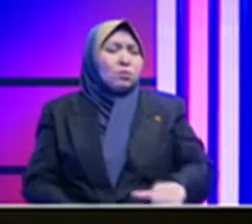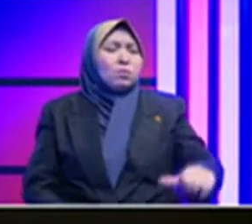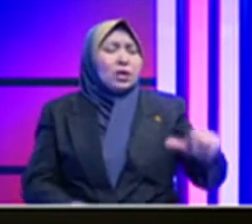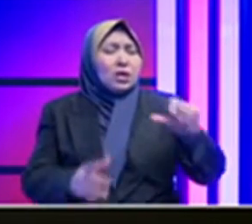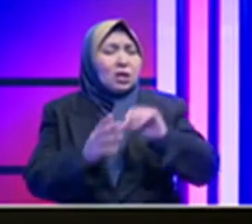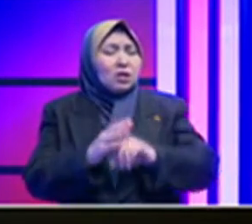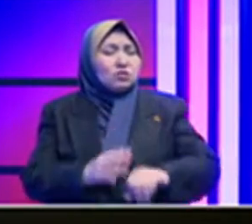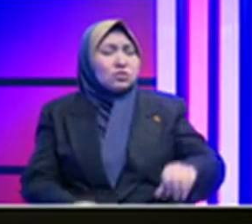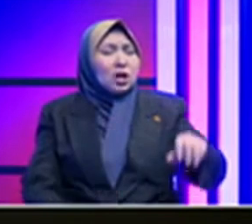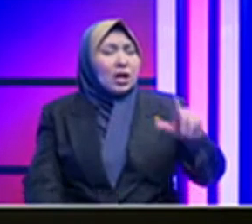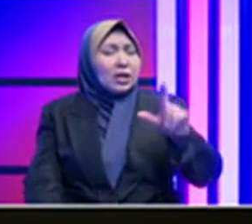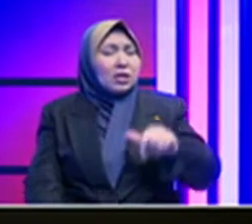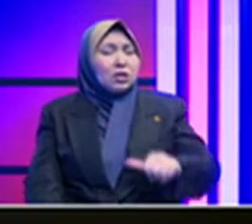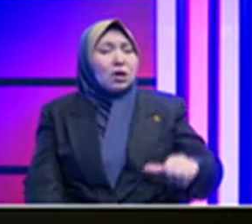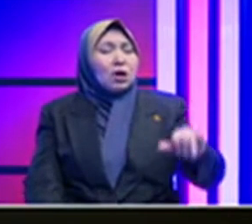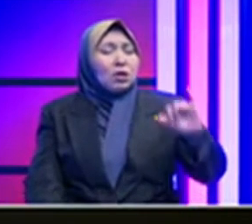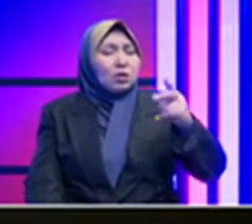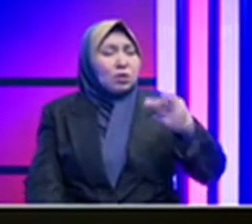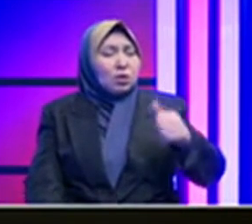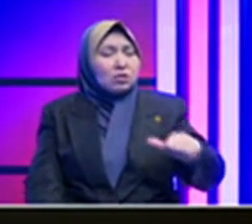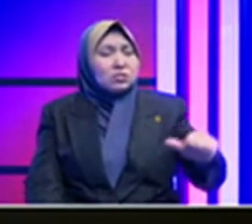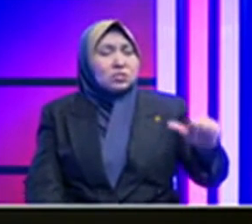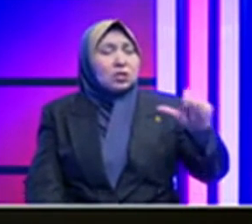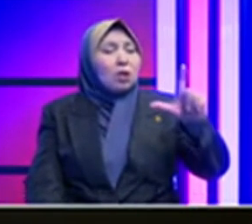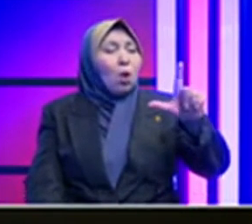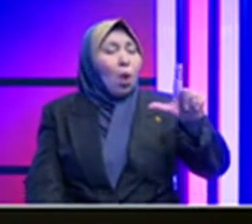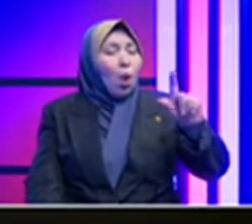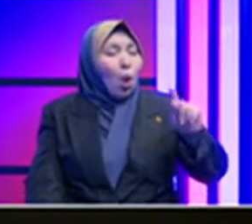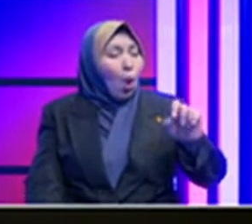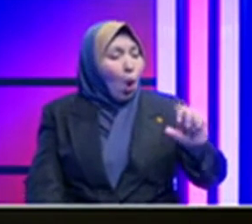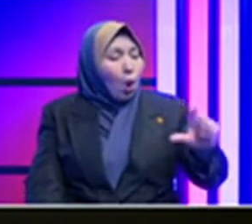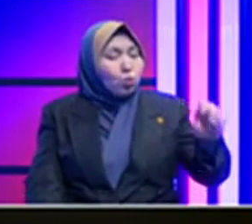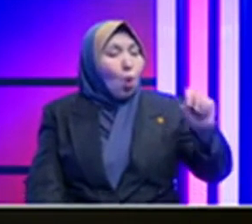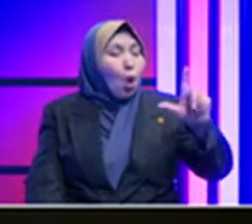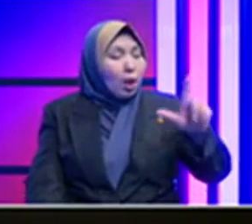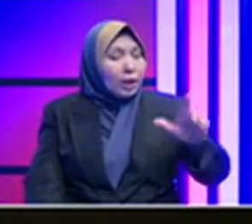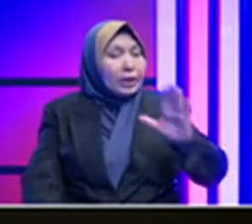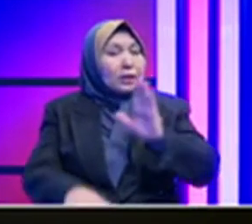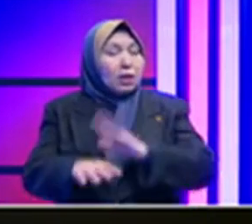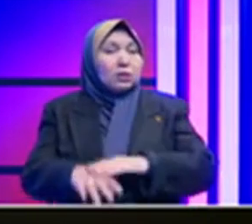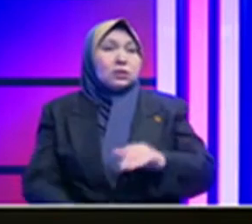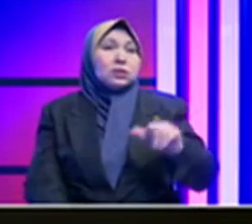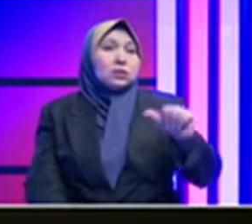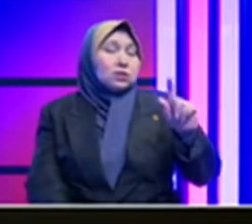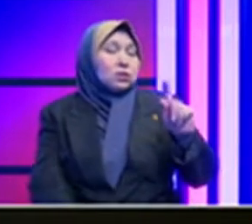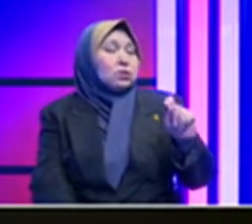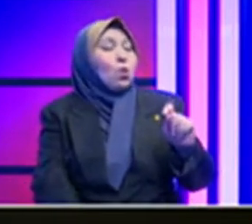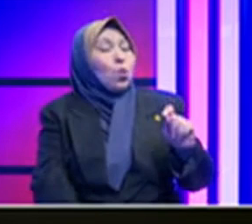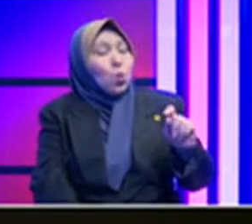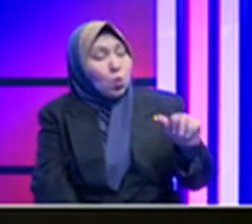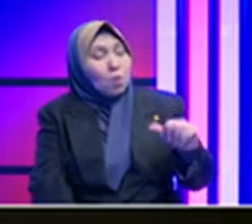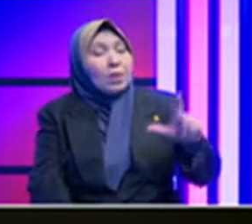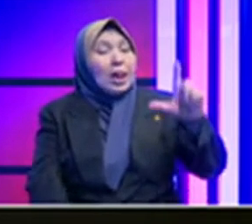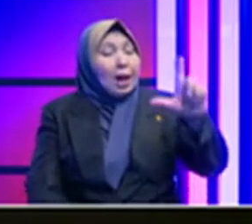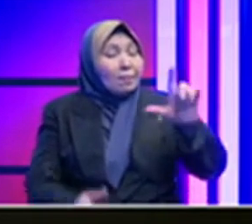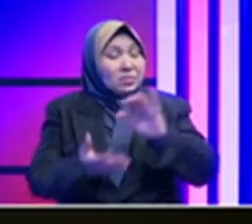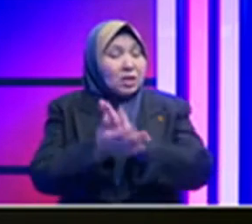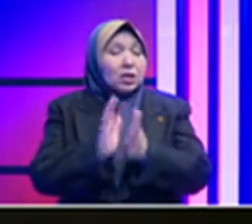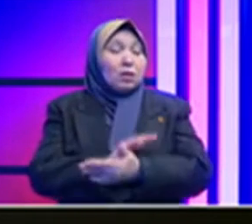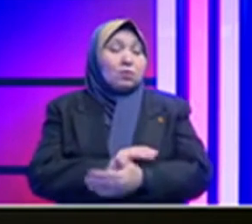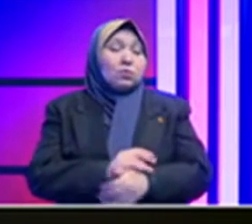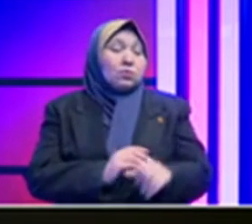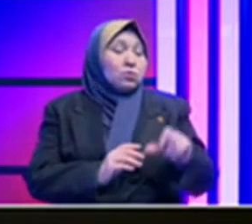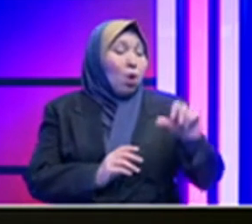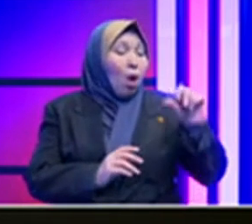karena Abdullah Iya Kristen ihdinashirotolmustakim ras Purpose lepas huruf-huruf agaknya bunyi